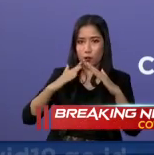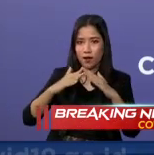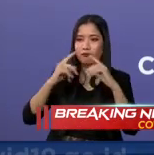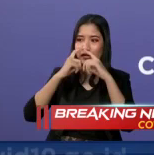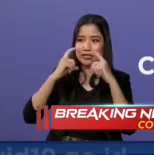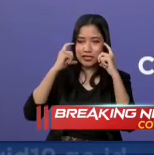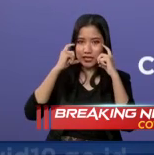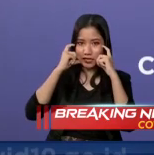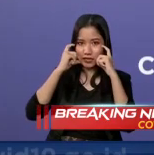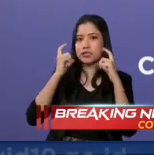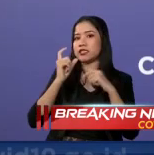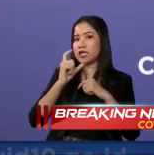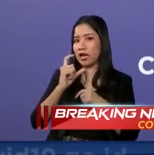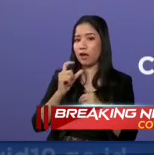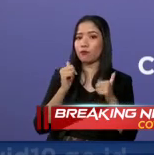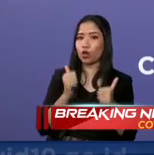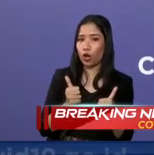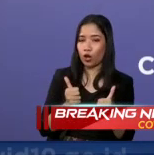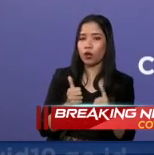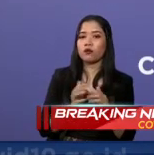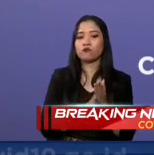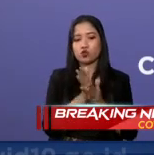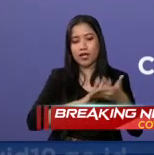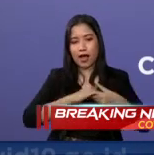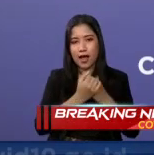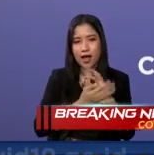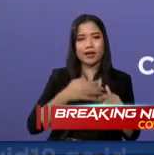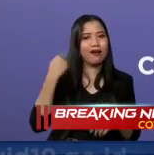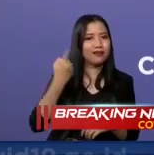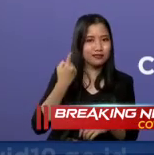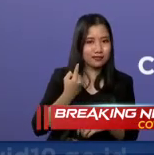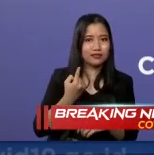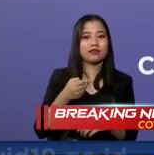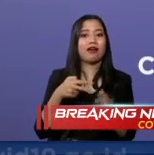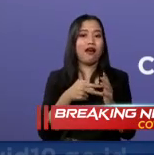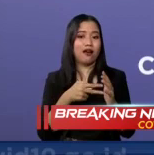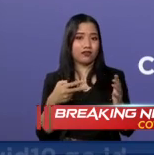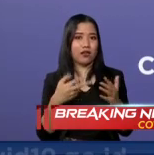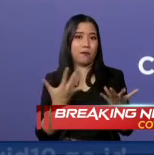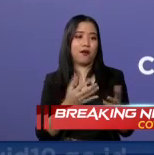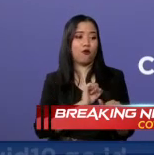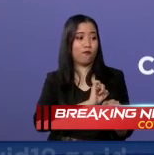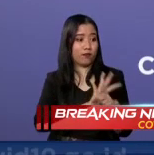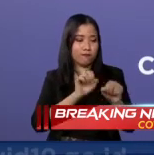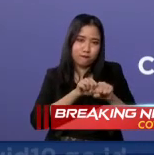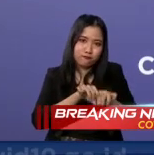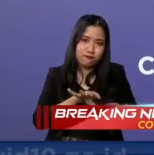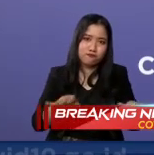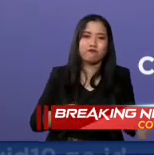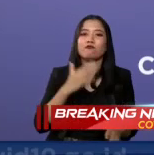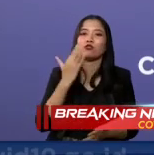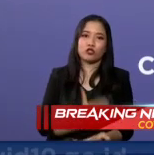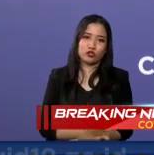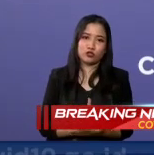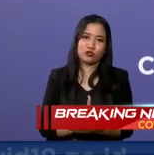cara yang benar dan rajin mencuci tangan maka kita akan bisa memutuskan rantai ini kita